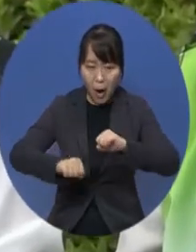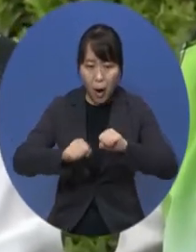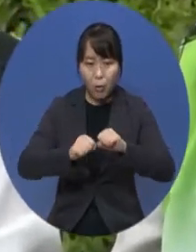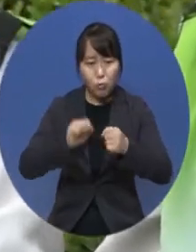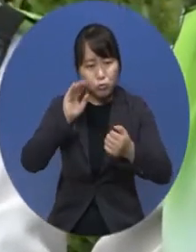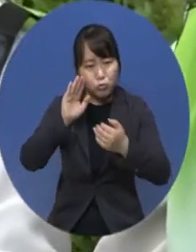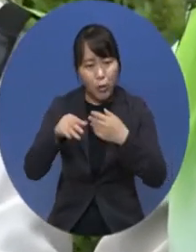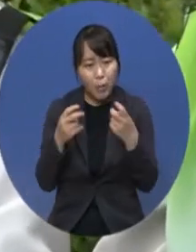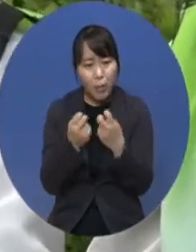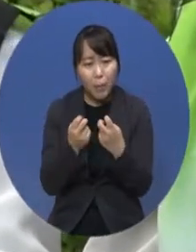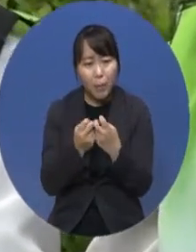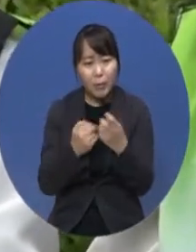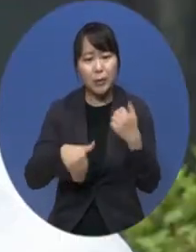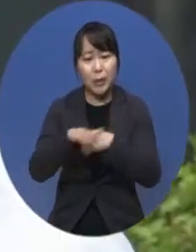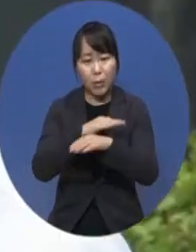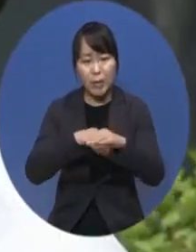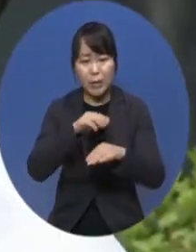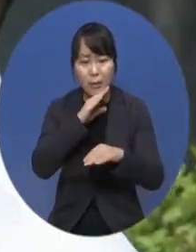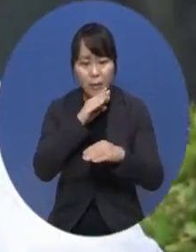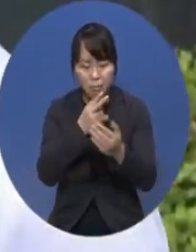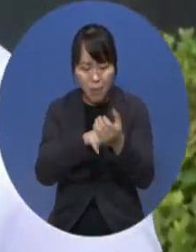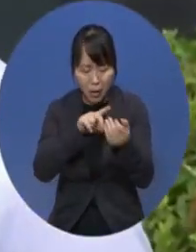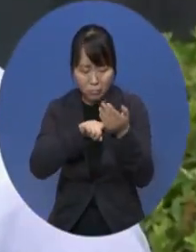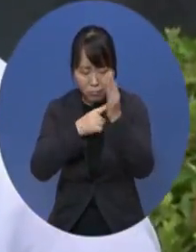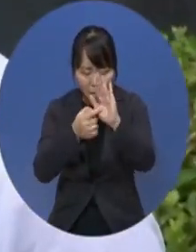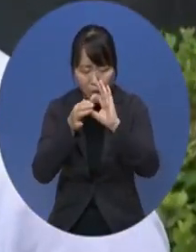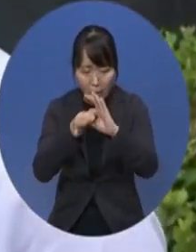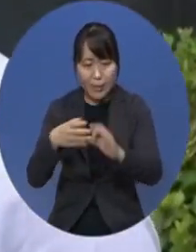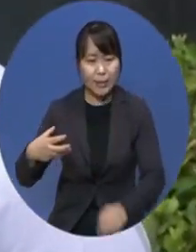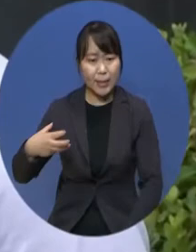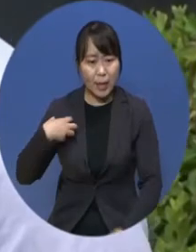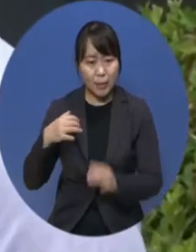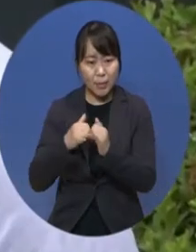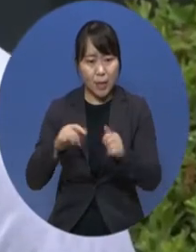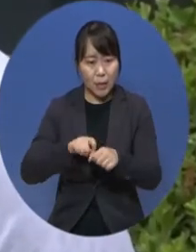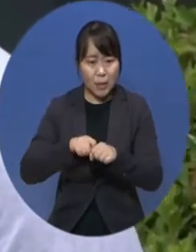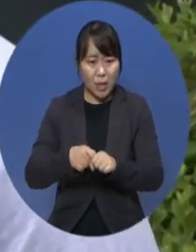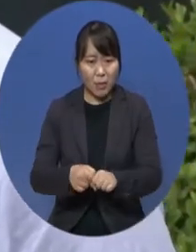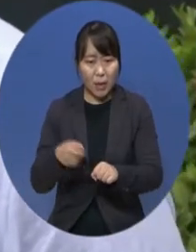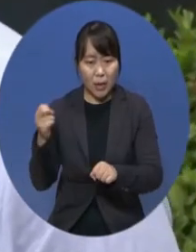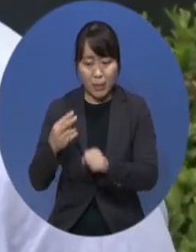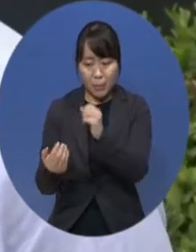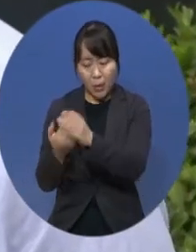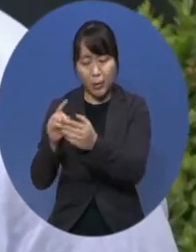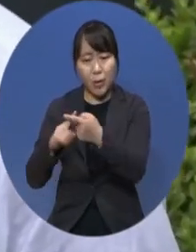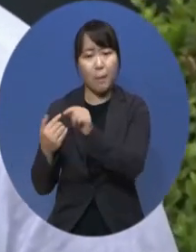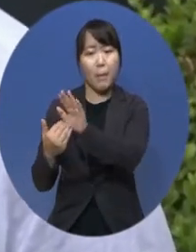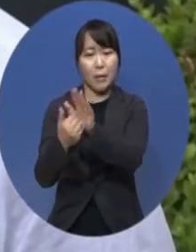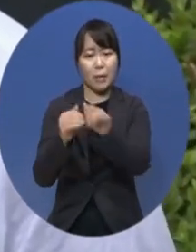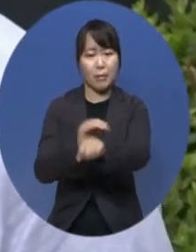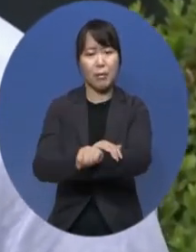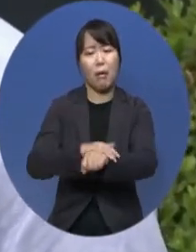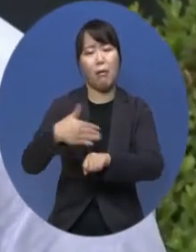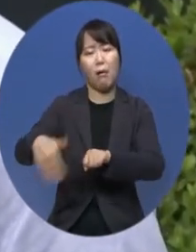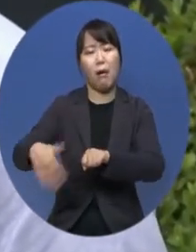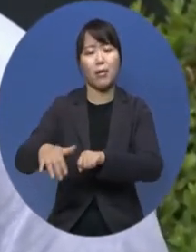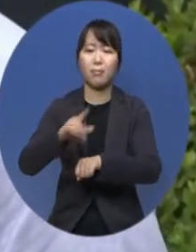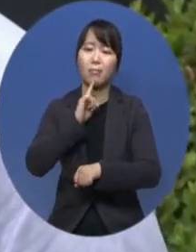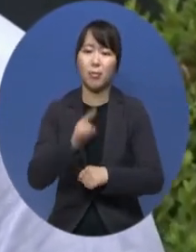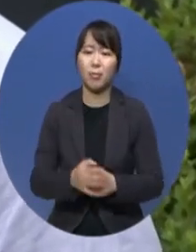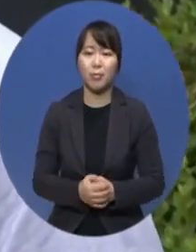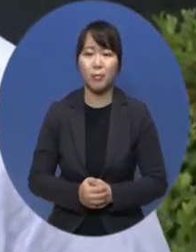후속 조치로 사태의 진상규명 관련 책임자 처벌 재발 방지 등이 제대로 이루어지지 않고